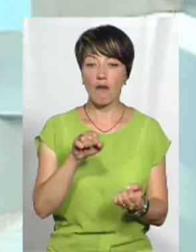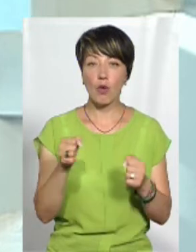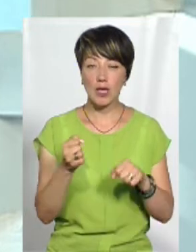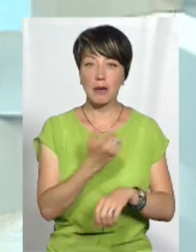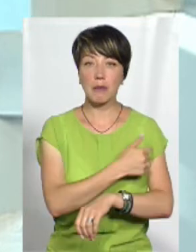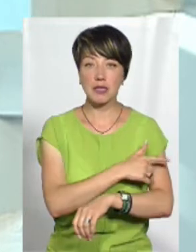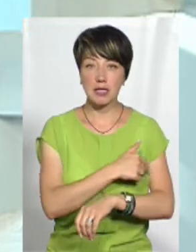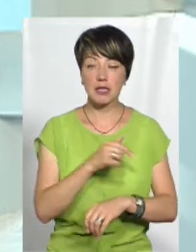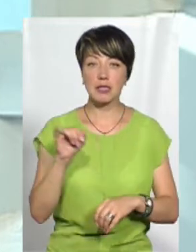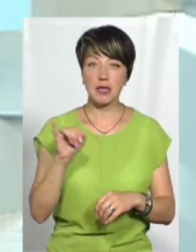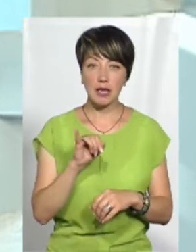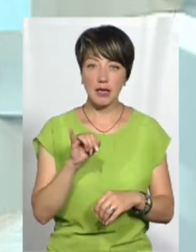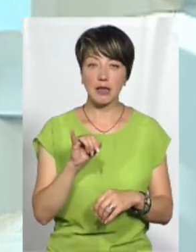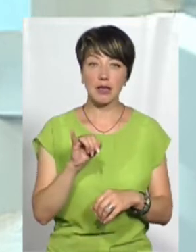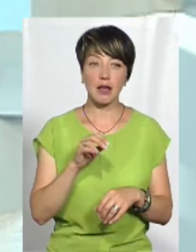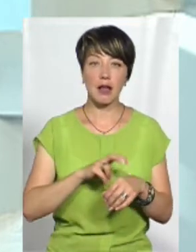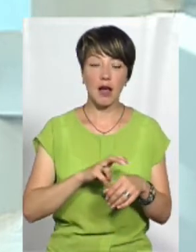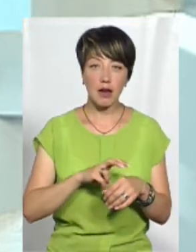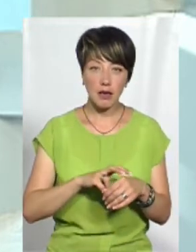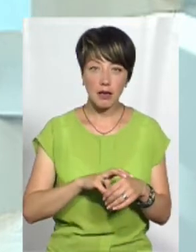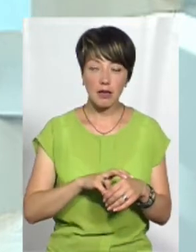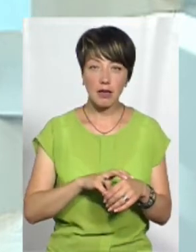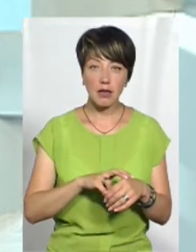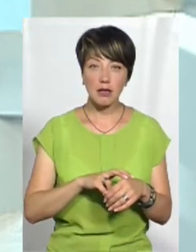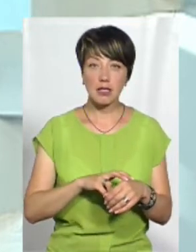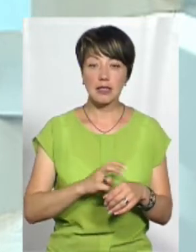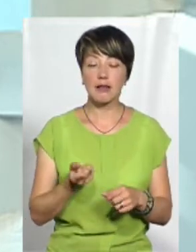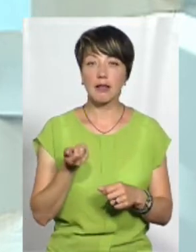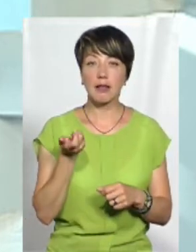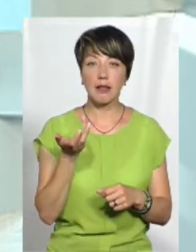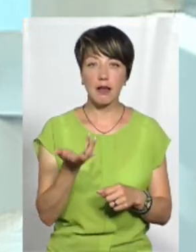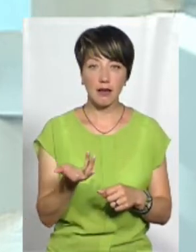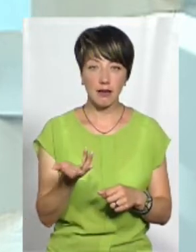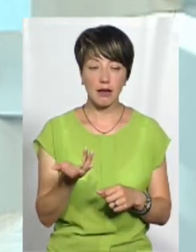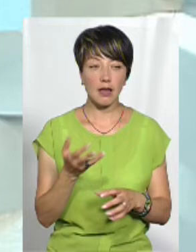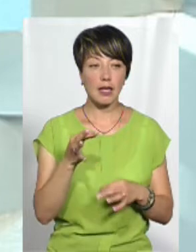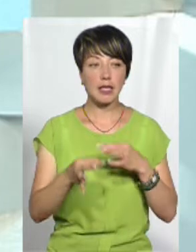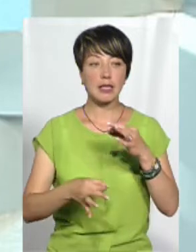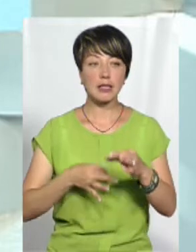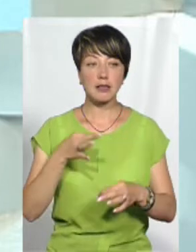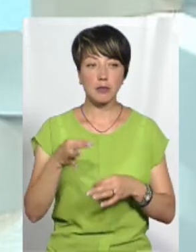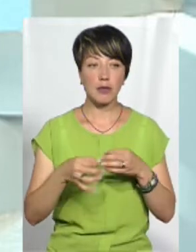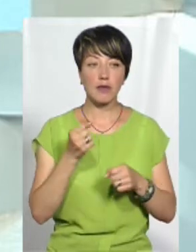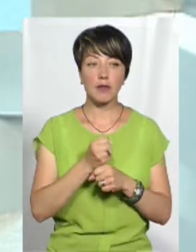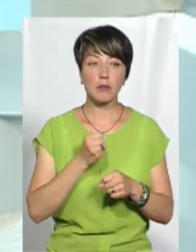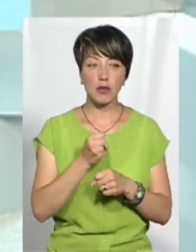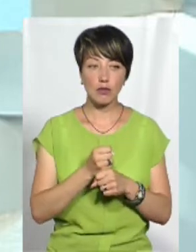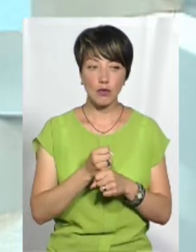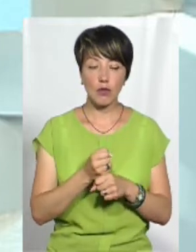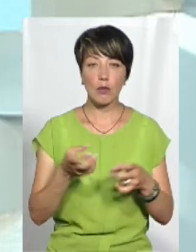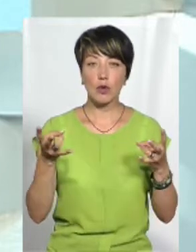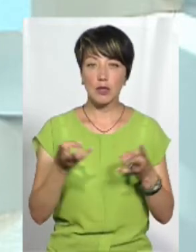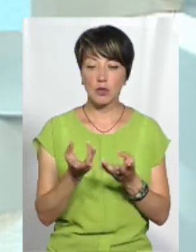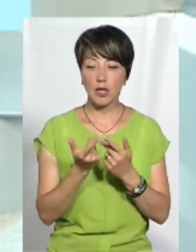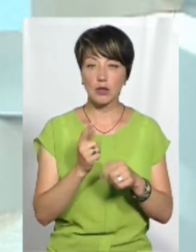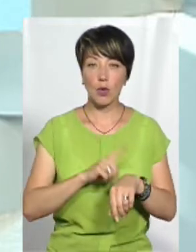медсестри, і фельдшера, і лікарі буквально за декілька діб відпрацьовують